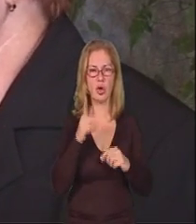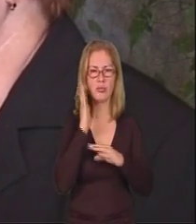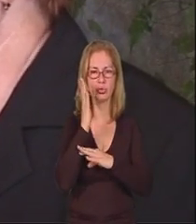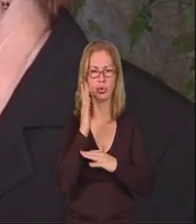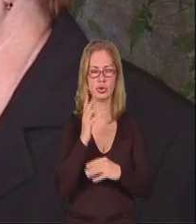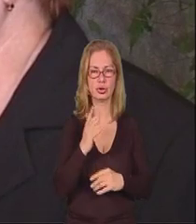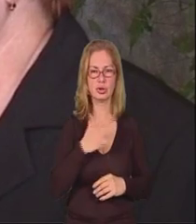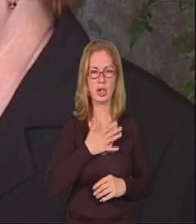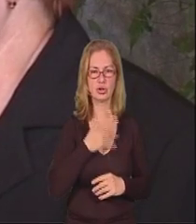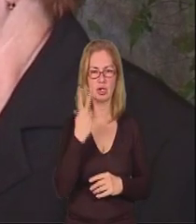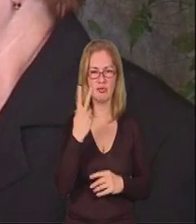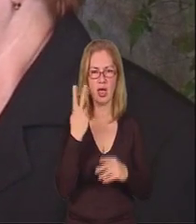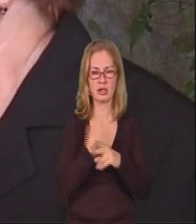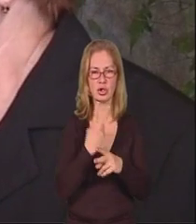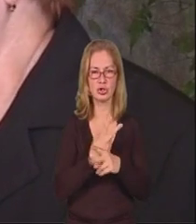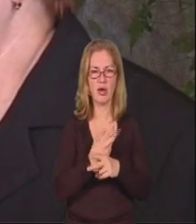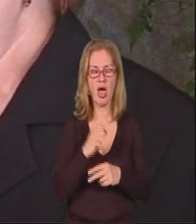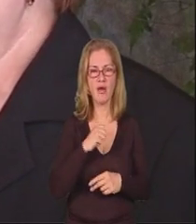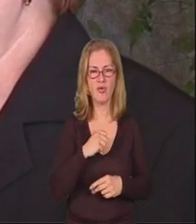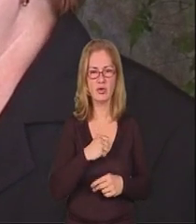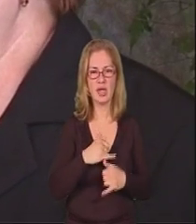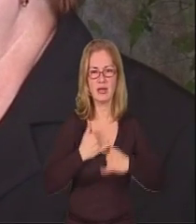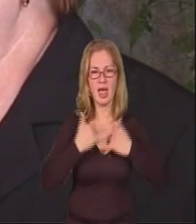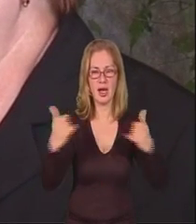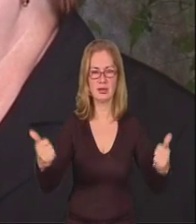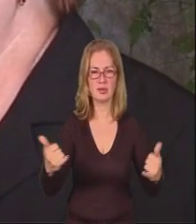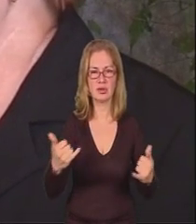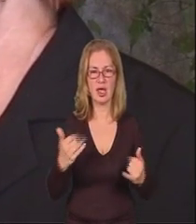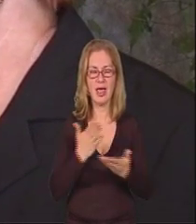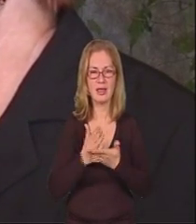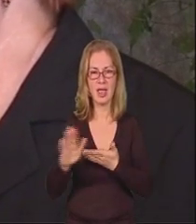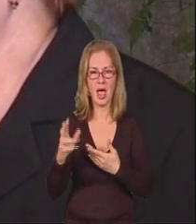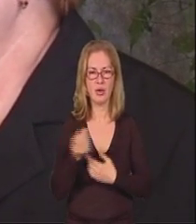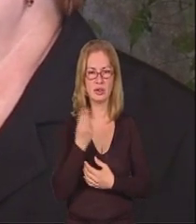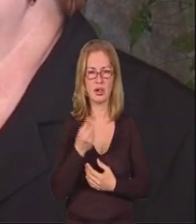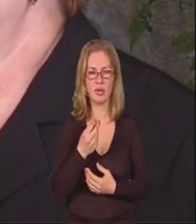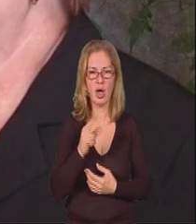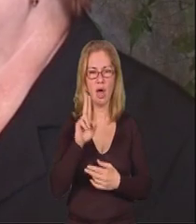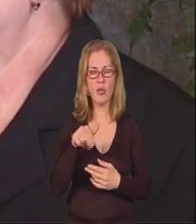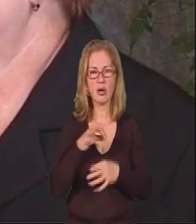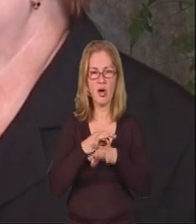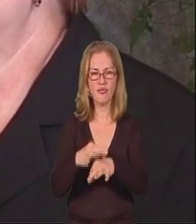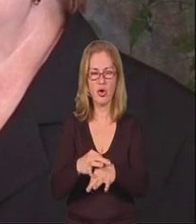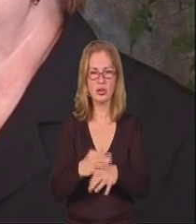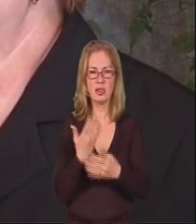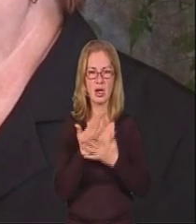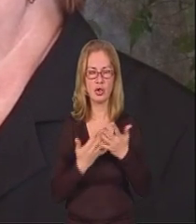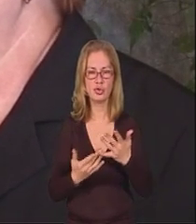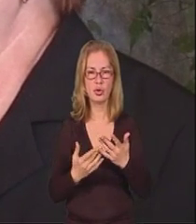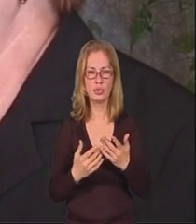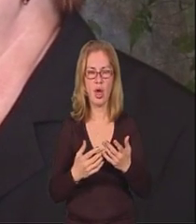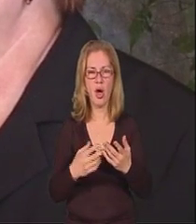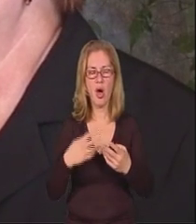to budućnost naših dveju država. Sada smo u Vojvodini i Vojvodina je najrazvijeniji deo Srbije, tako da moramo voditi